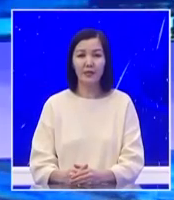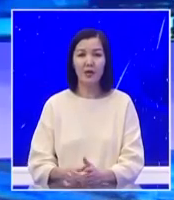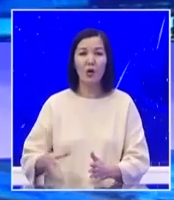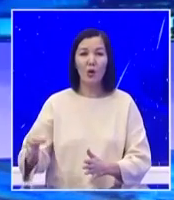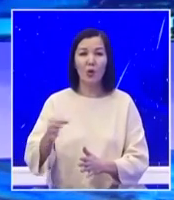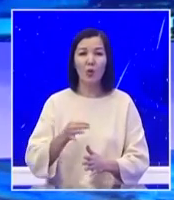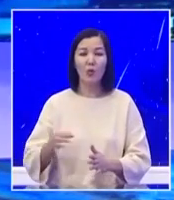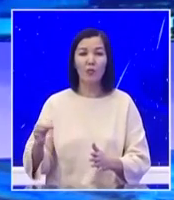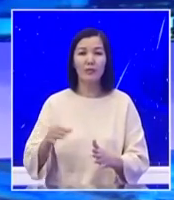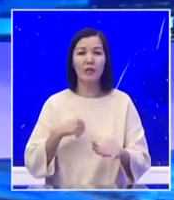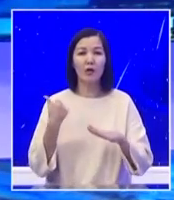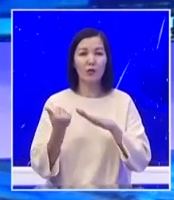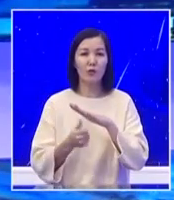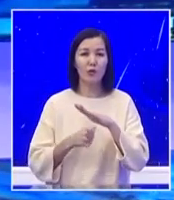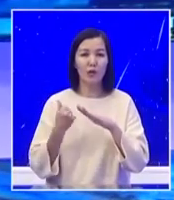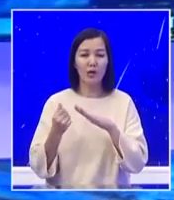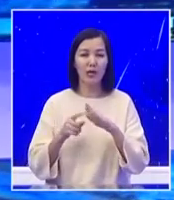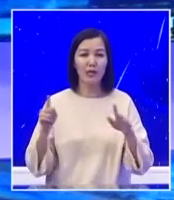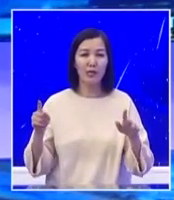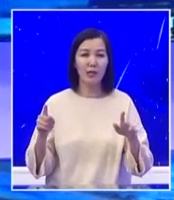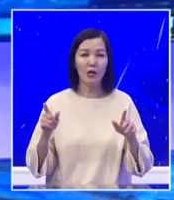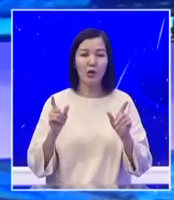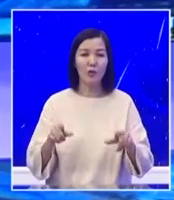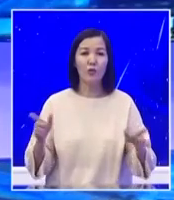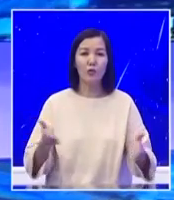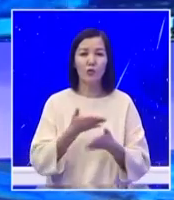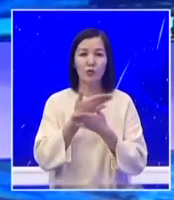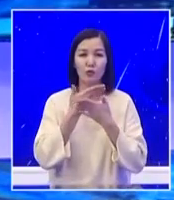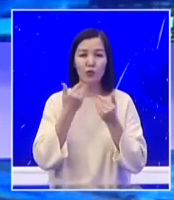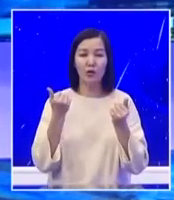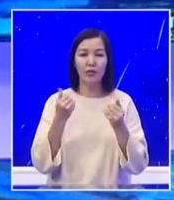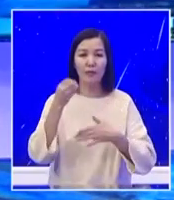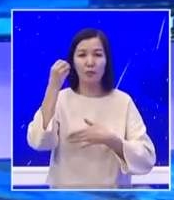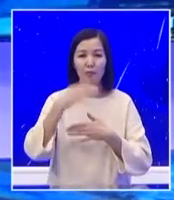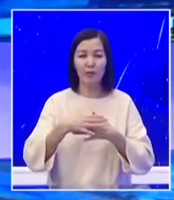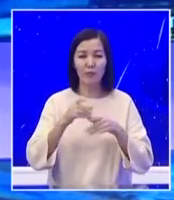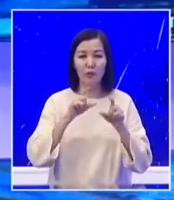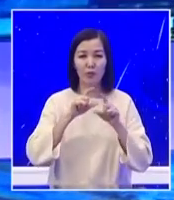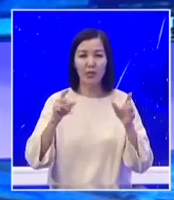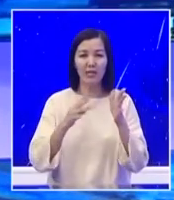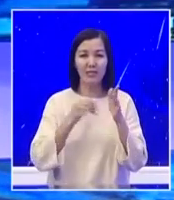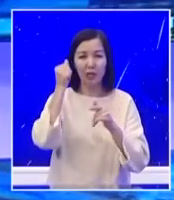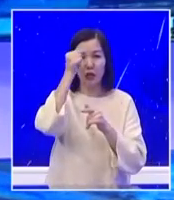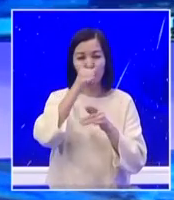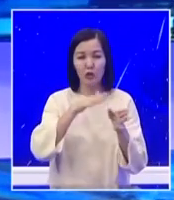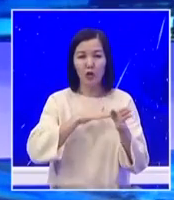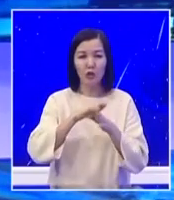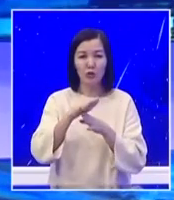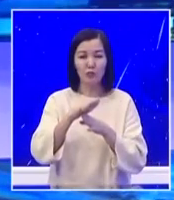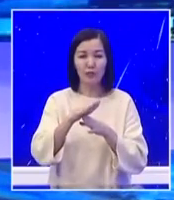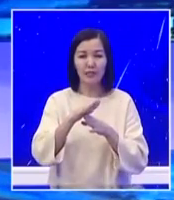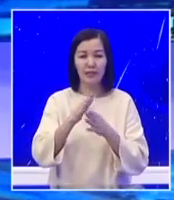Облыста үйгесі жүрген азаматтарды бейімде орталығы 8 жылдан бері жұмыс істеп келеді. Осы уақыт аралығында 900 адамға